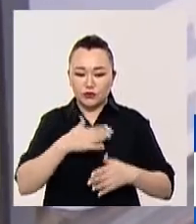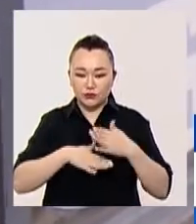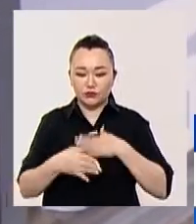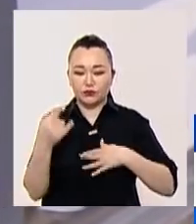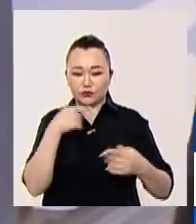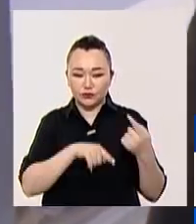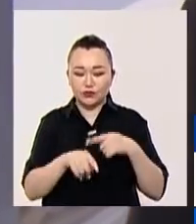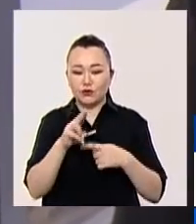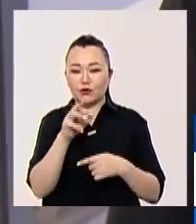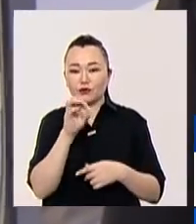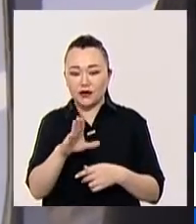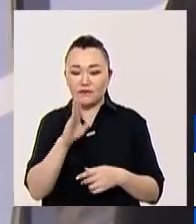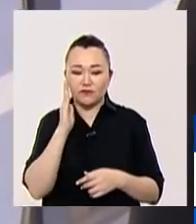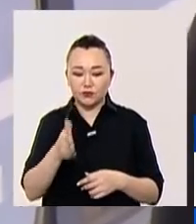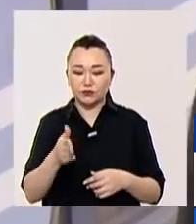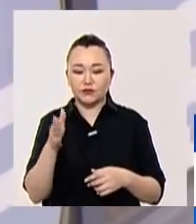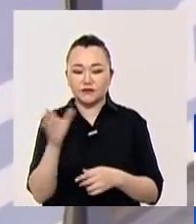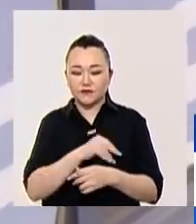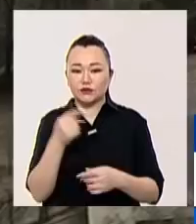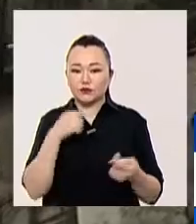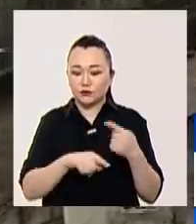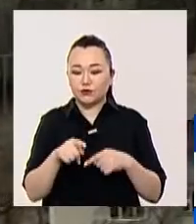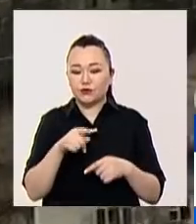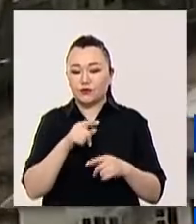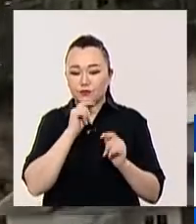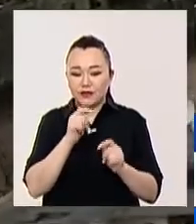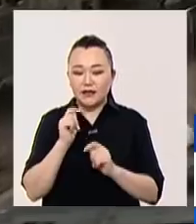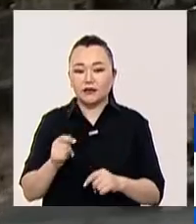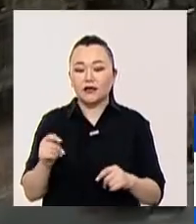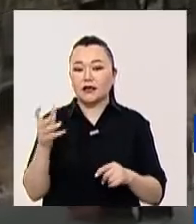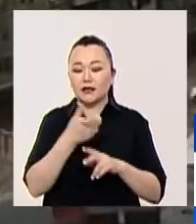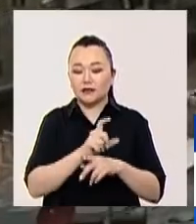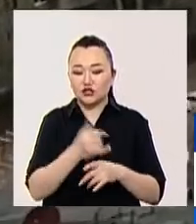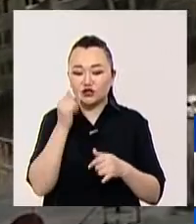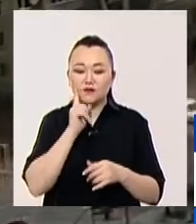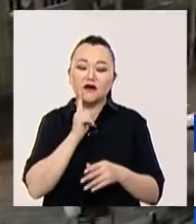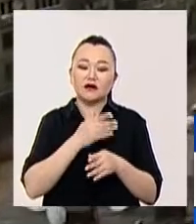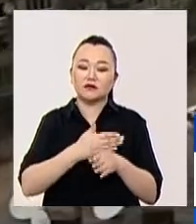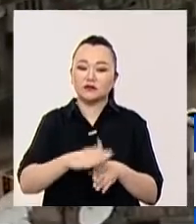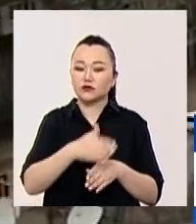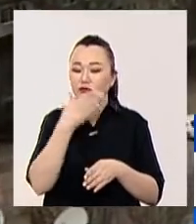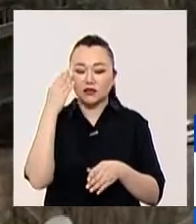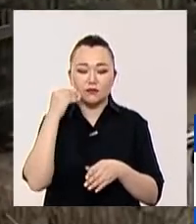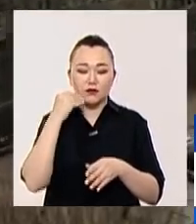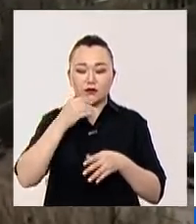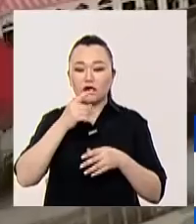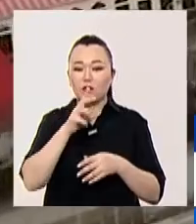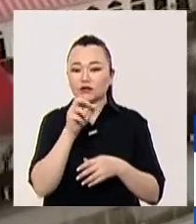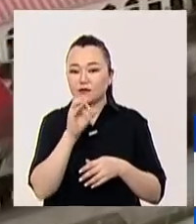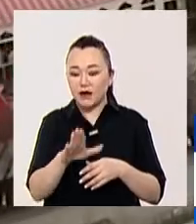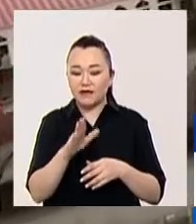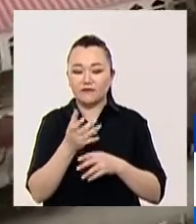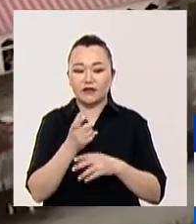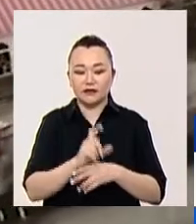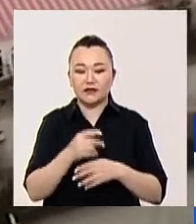бәрі, ой, Қонаев болып жатырмыз деп сүйінші сұрап жатырды. Ал әзірге бөлінбей тұрған Алматы облысының әкімі Қанат Бозымбаев